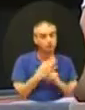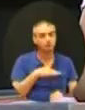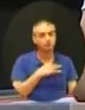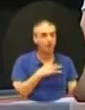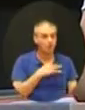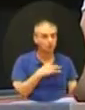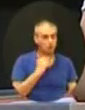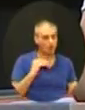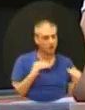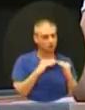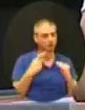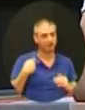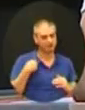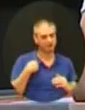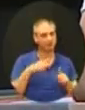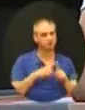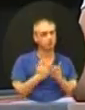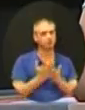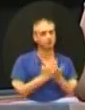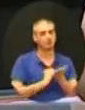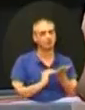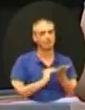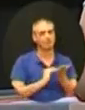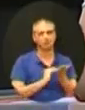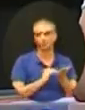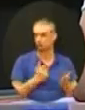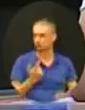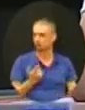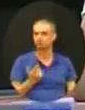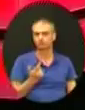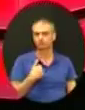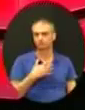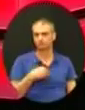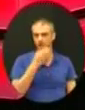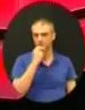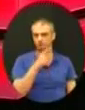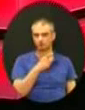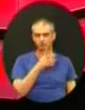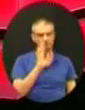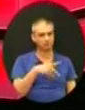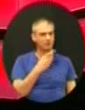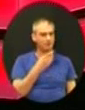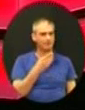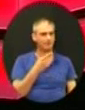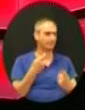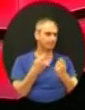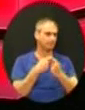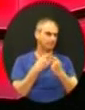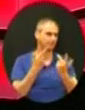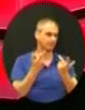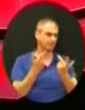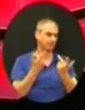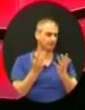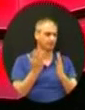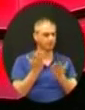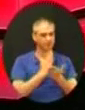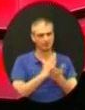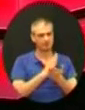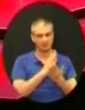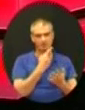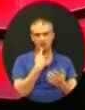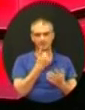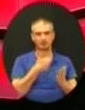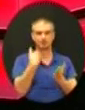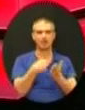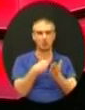שלנו, השוואת הקצבה לגובה של שכר המינימום. כן, אני רוצה לשאול אותך גם בין השורות של הדברים של